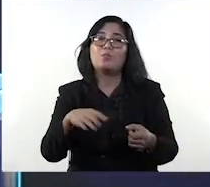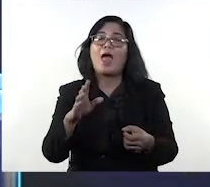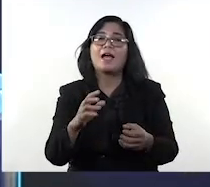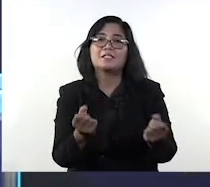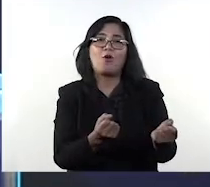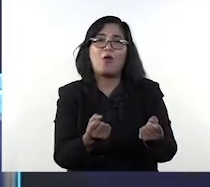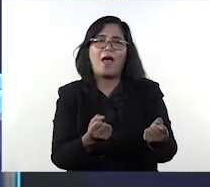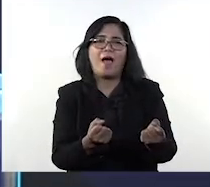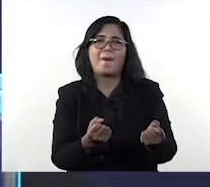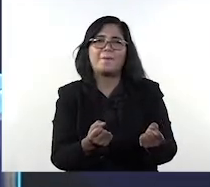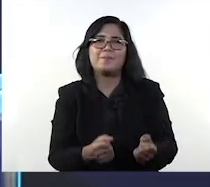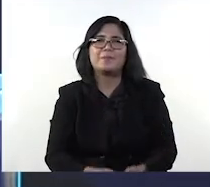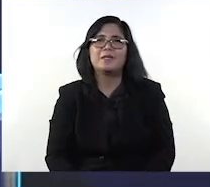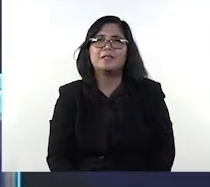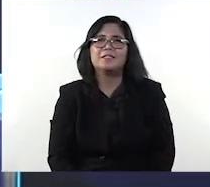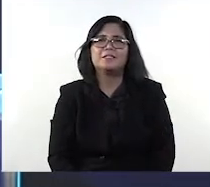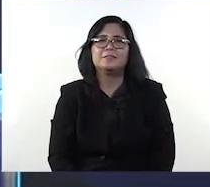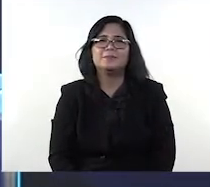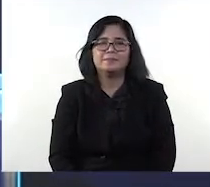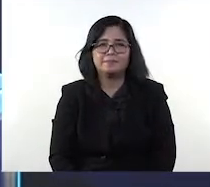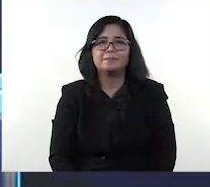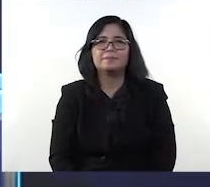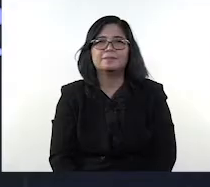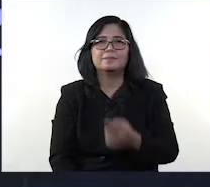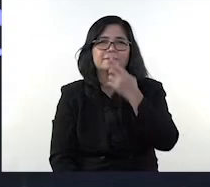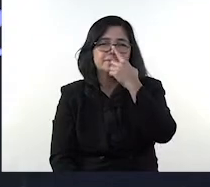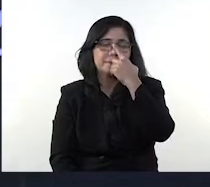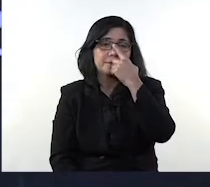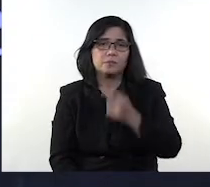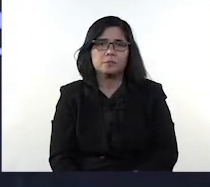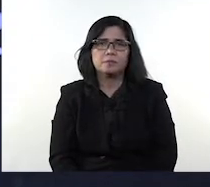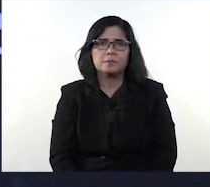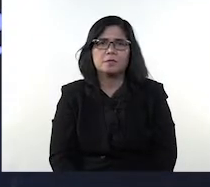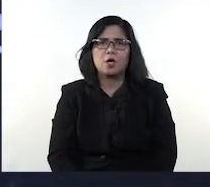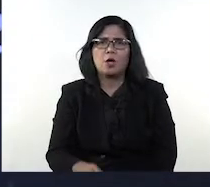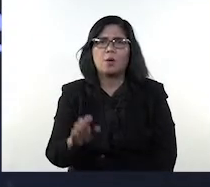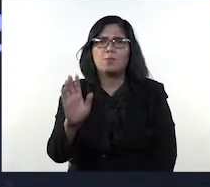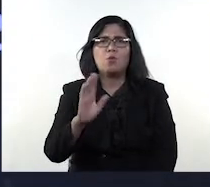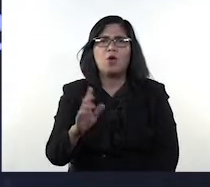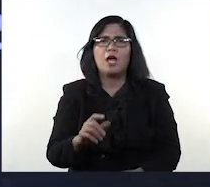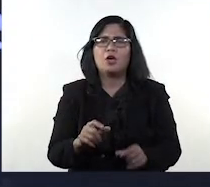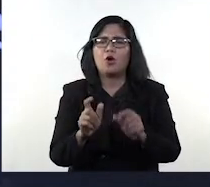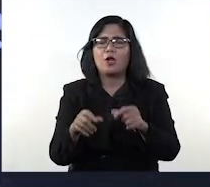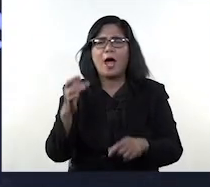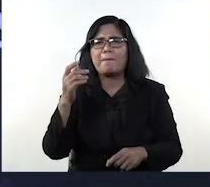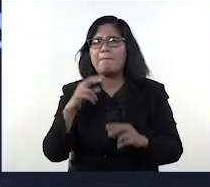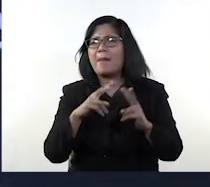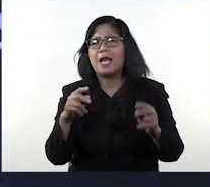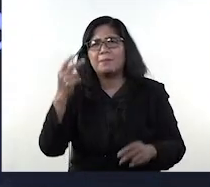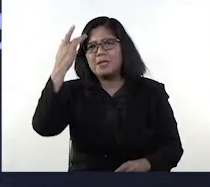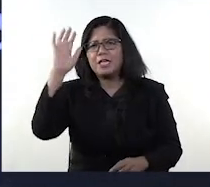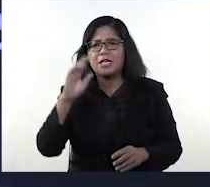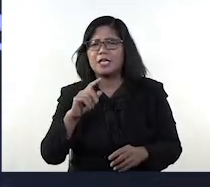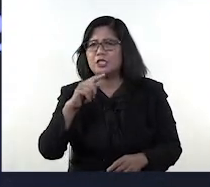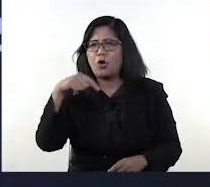dan kalau yang saya jemput selalu yang anak saya ndak jemput yang paling pintar di sekolah Hahaha